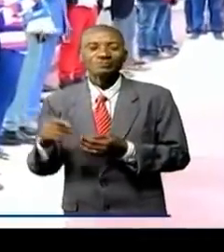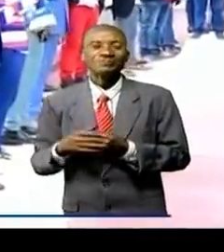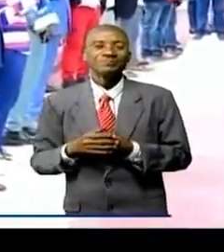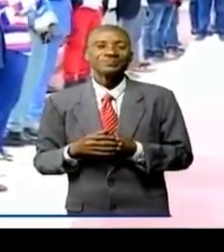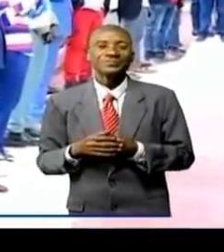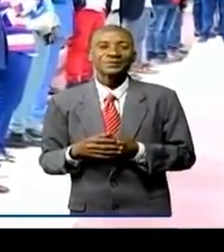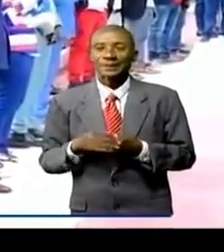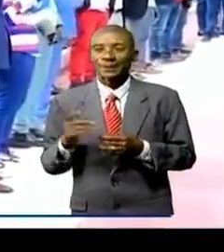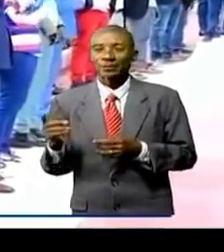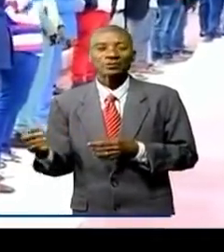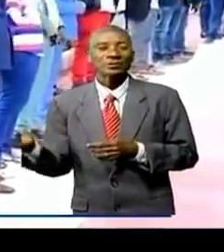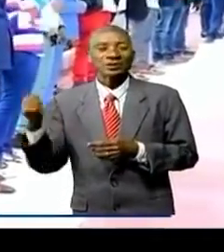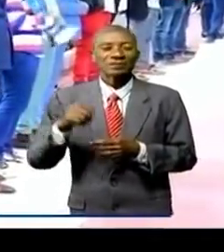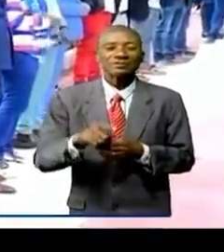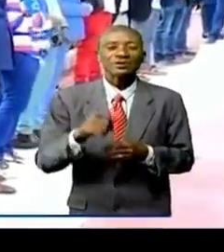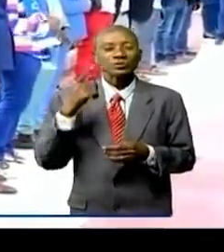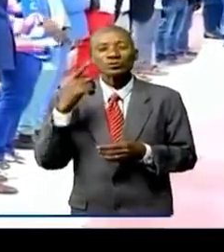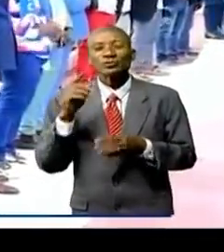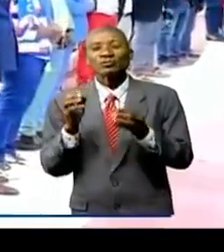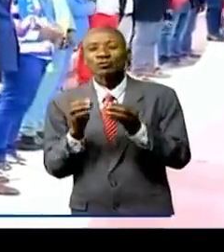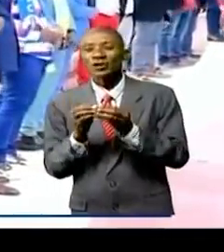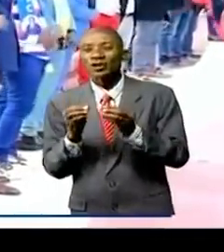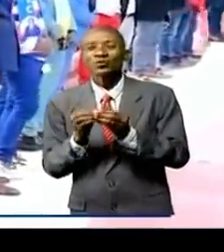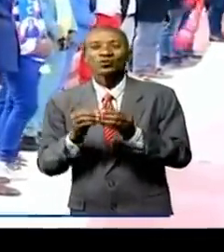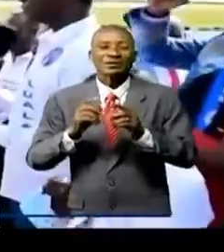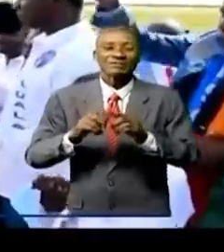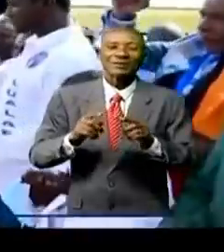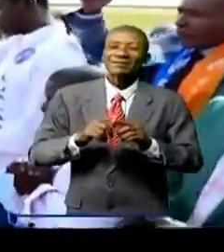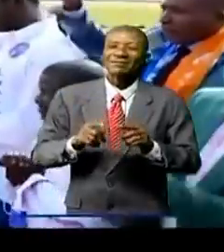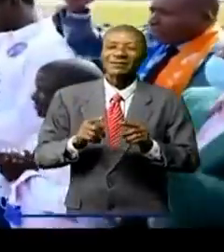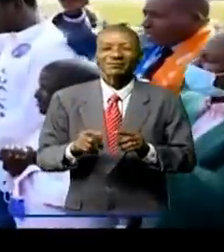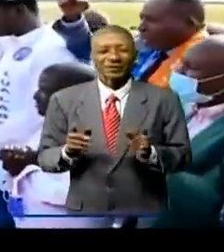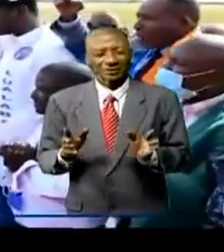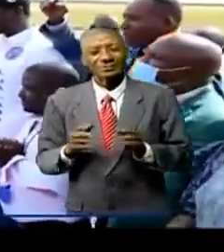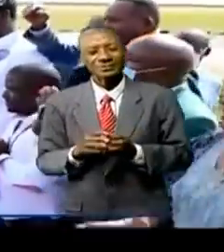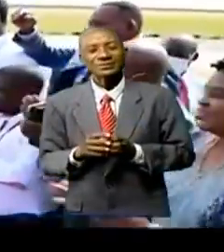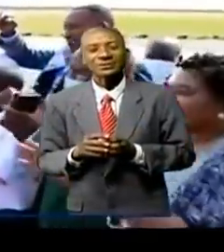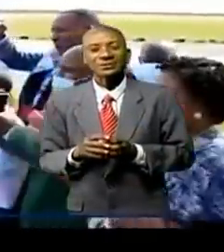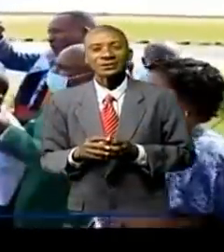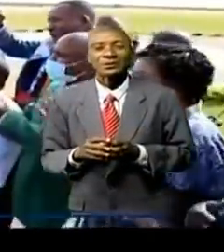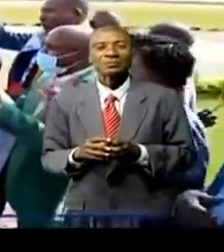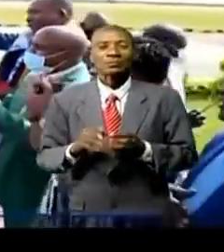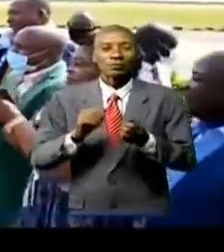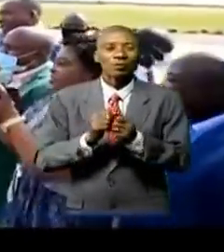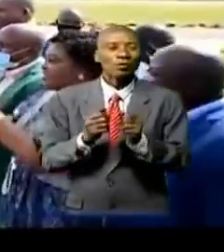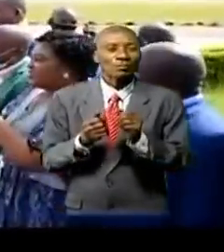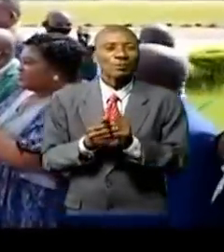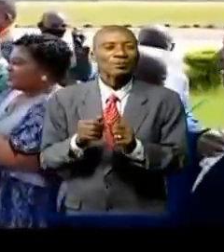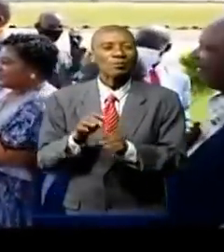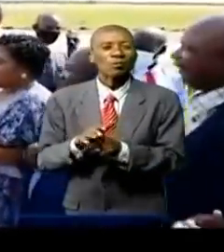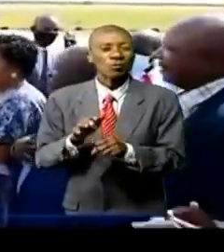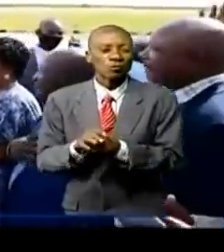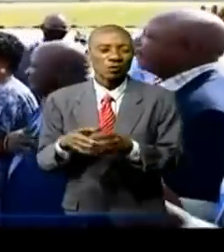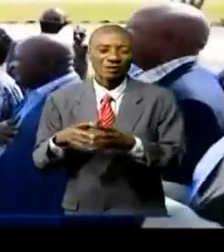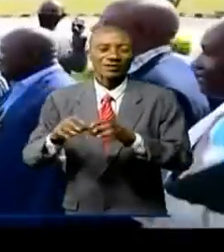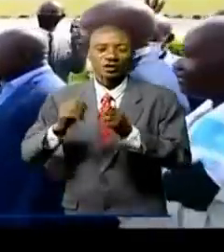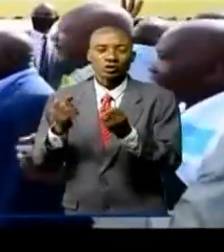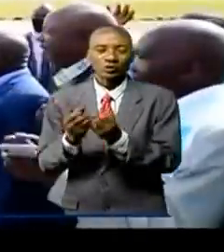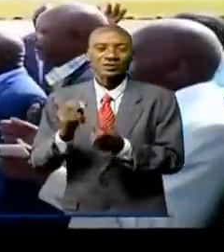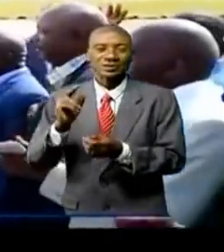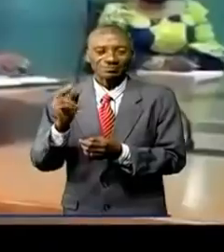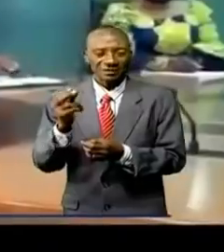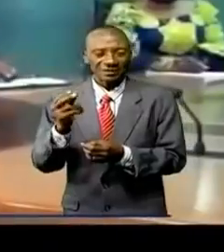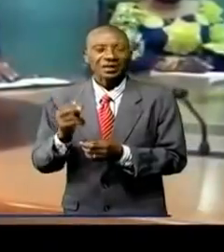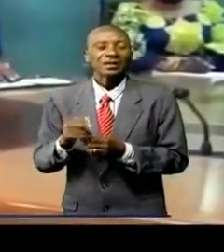des formations politiques de l'Union sacrée de la nation, ont fait le déplacement. Le problème de pollution qui pèse sur quelques entreprises minières, dont